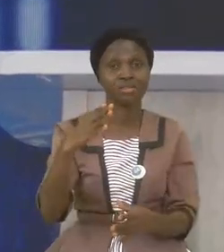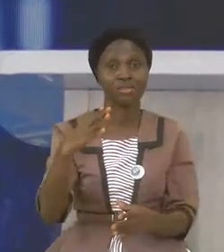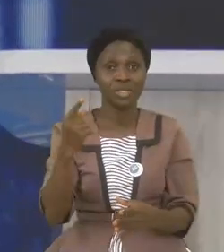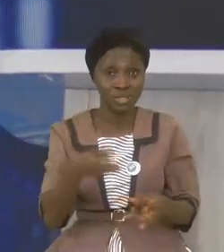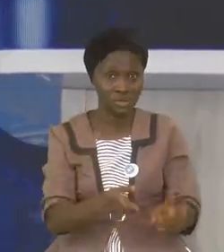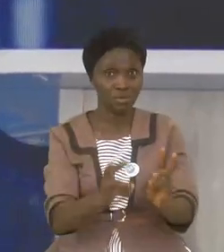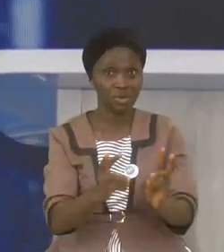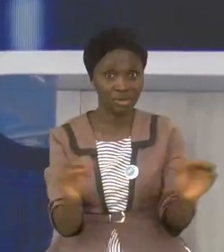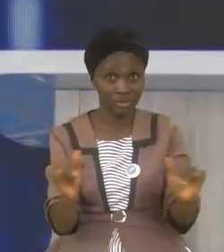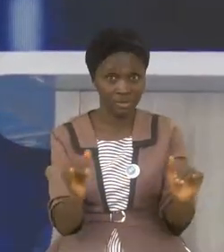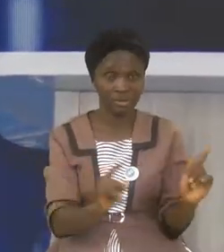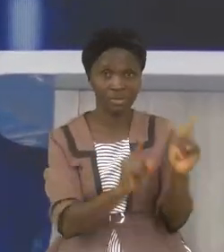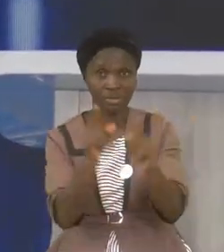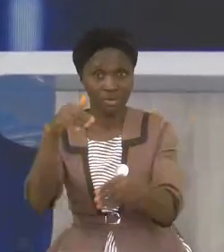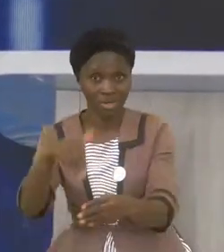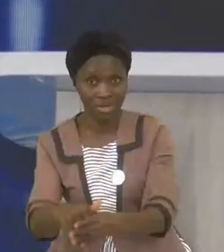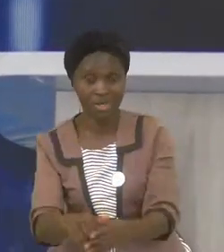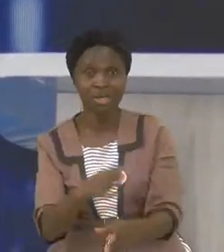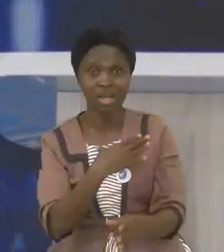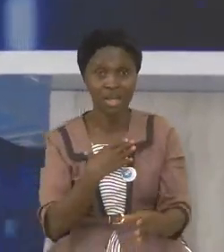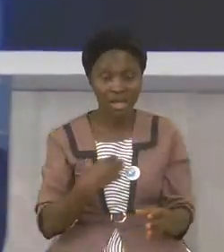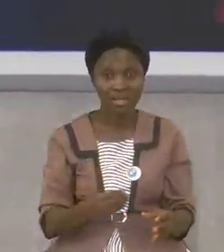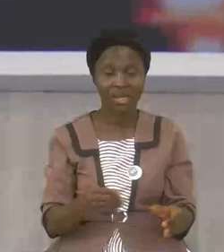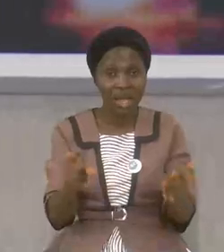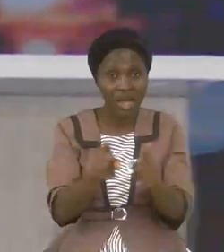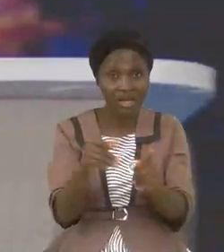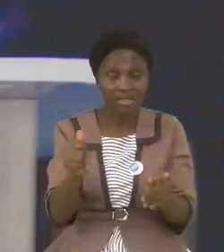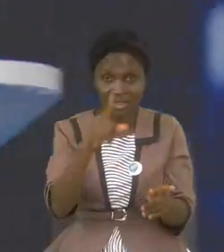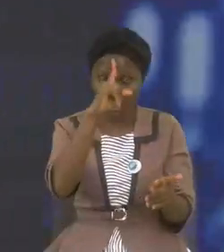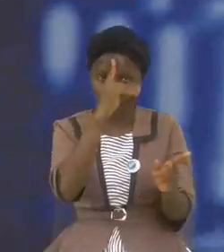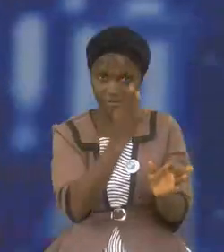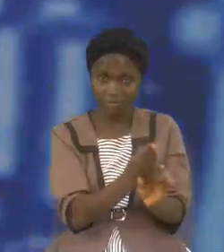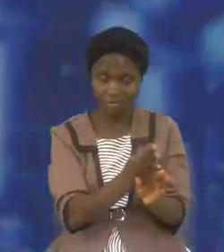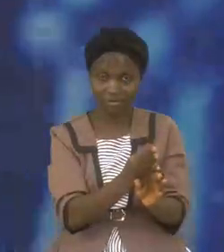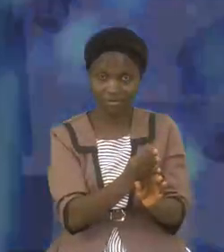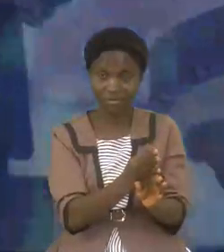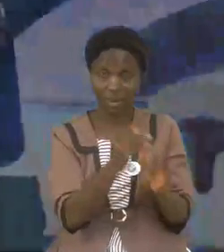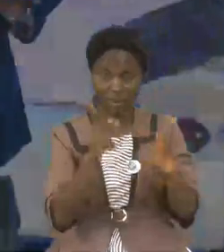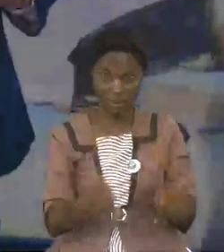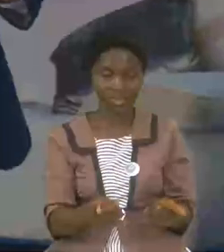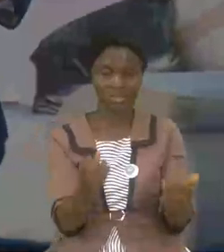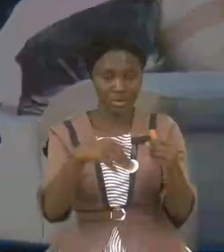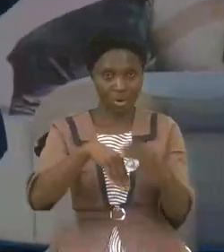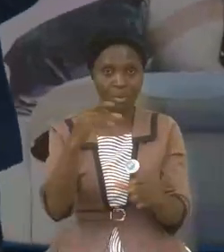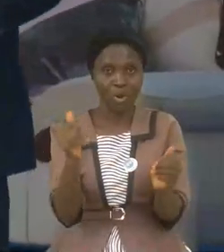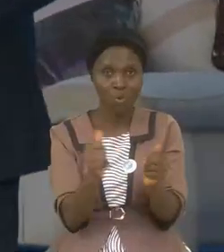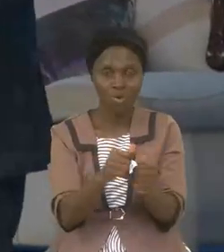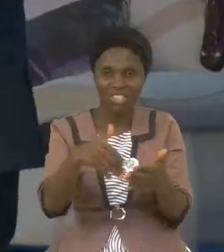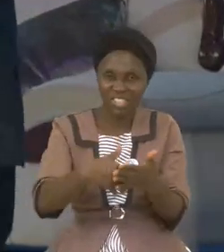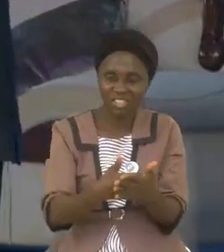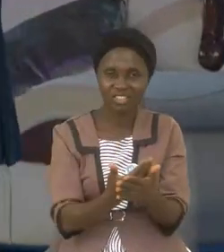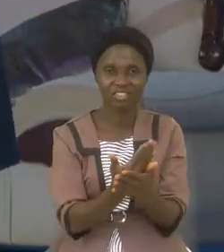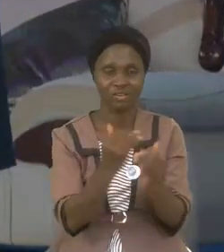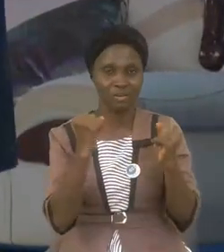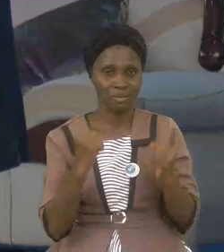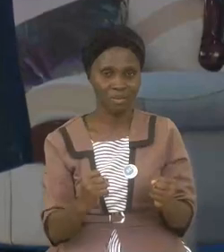sortirent indemnes, et sortirent tels qu'ils étaient entrés. Avec foi et avec